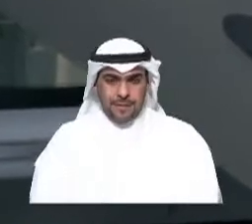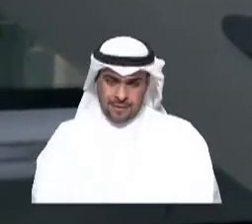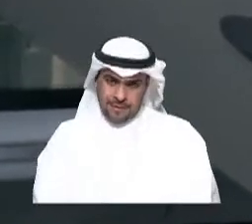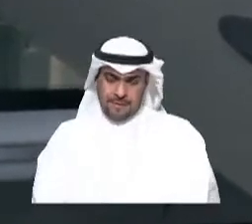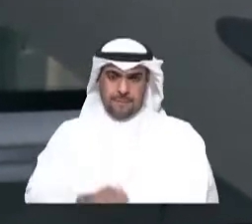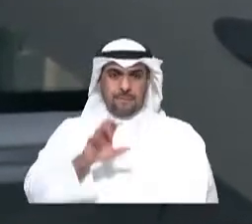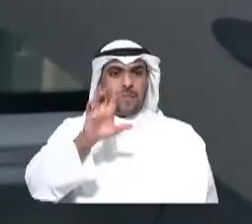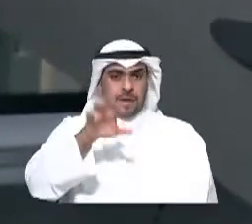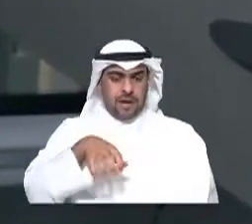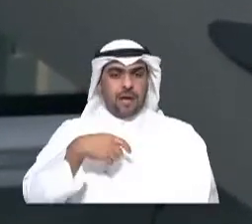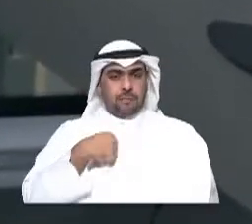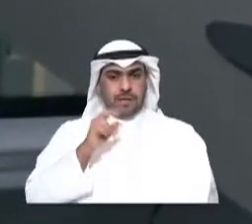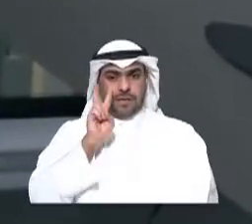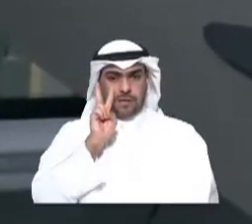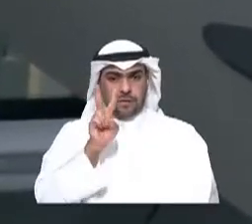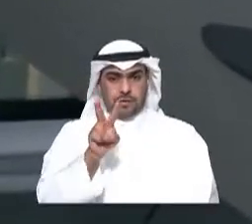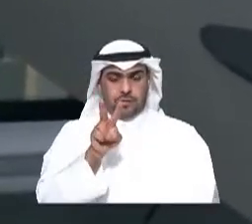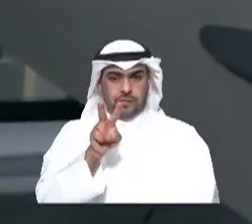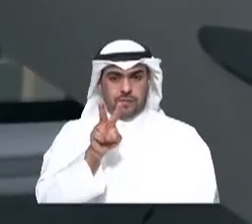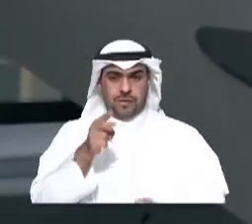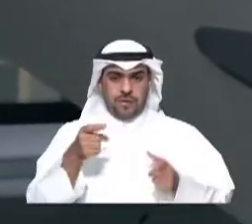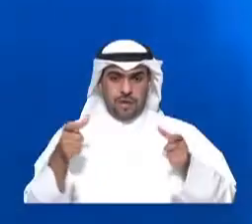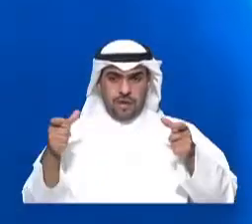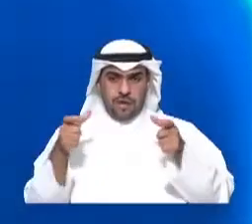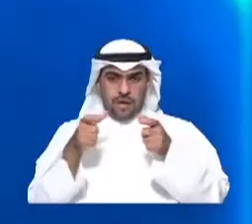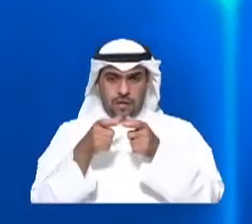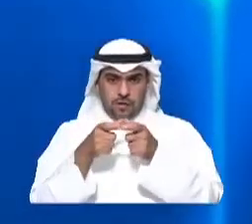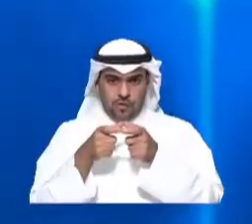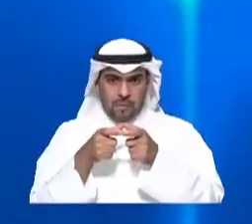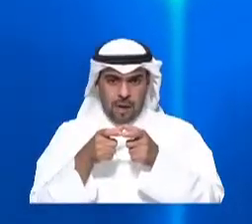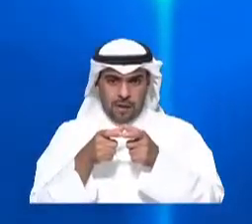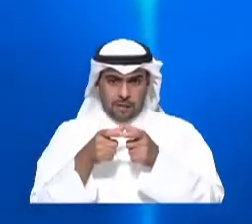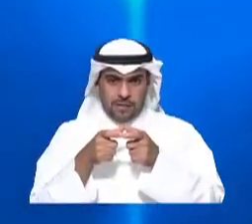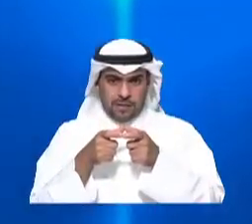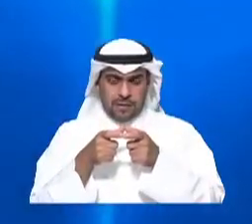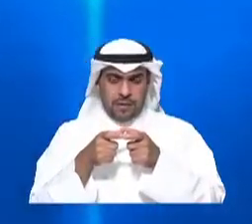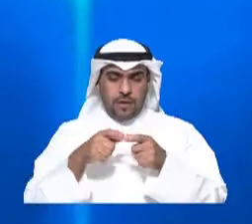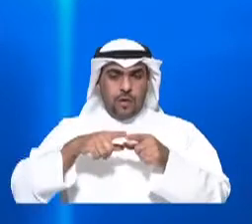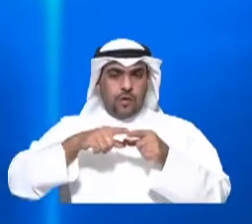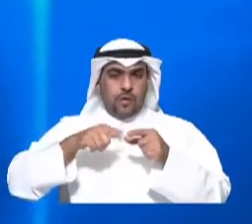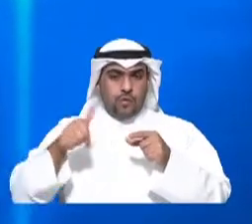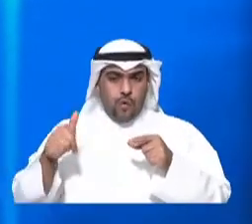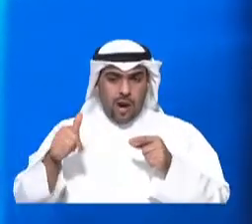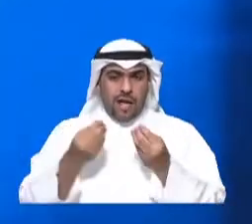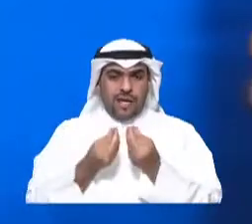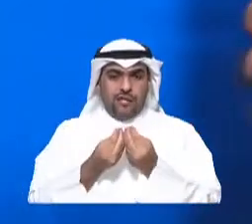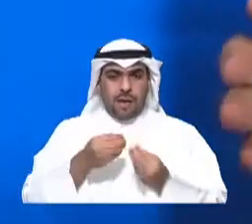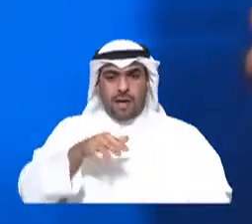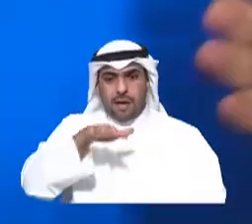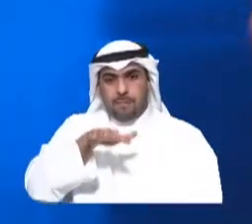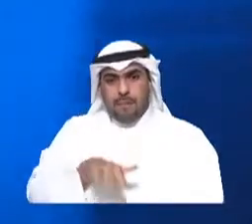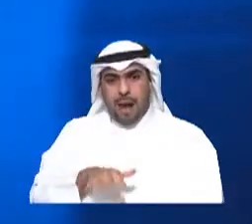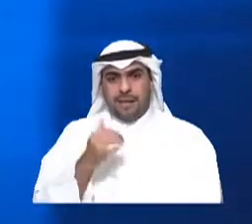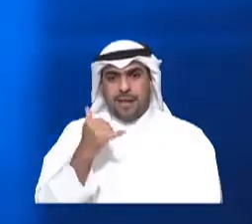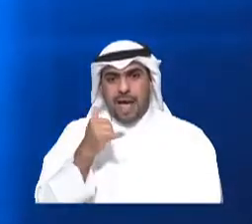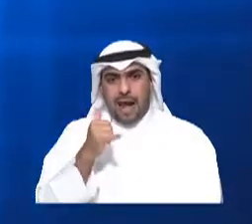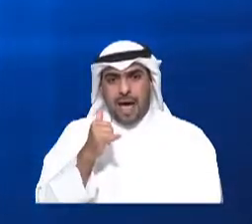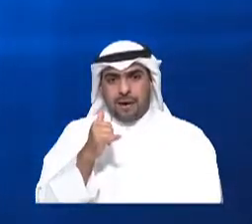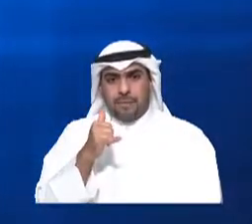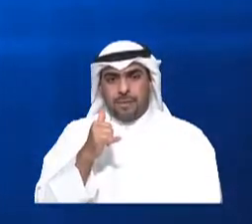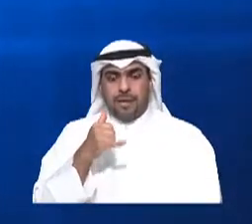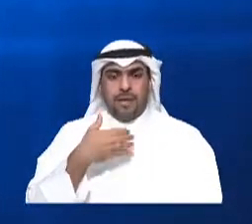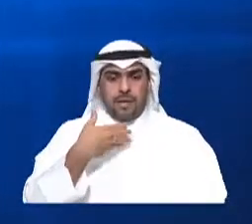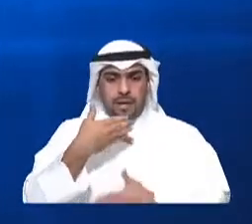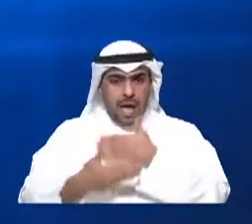شيء، وضع آمال وهدوء للمواطنين الخليجيين أن هناك قيادة قاعد تعمل من أجل استقرار المنطقة.